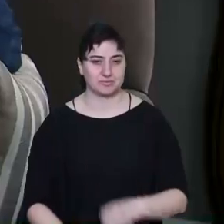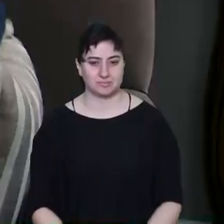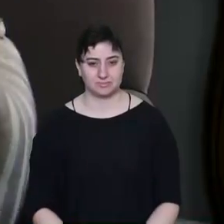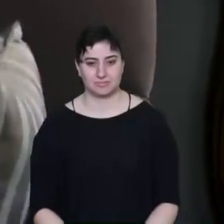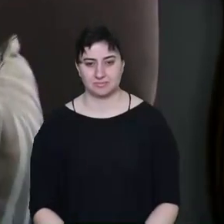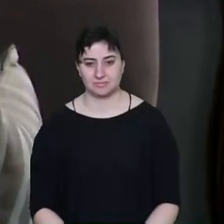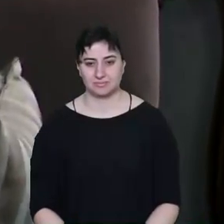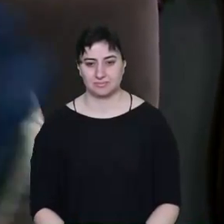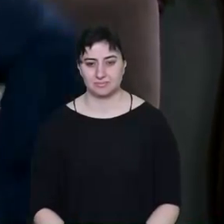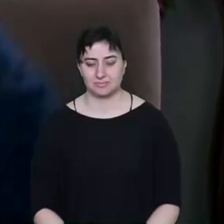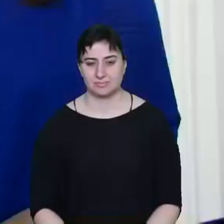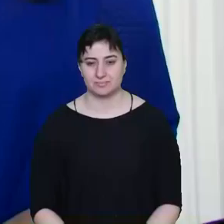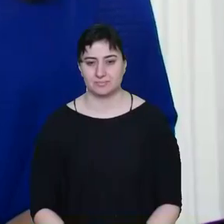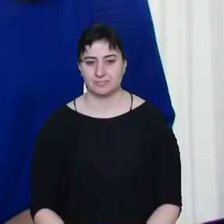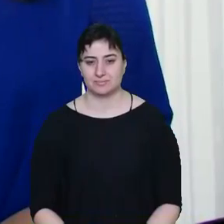ya.